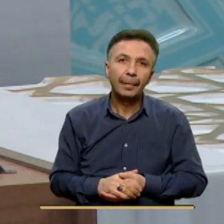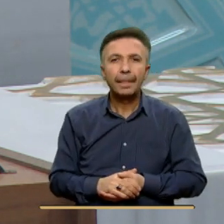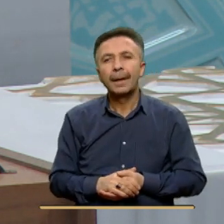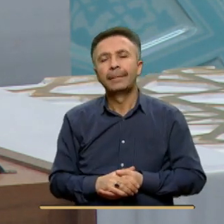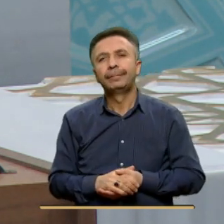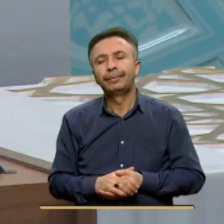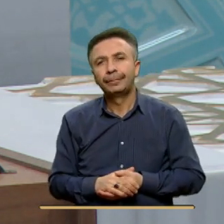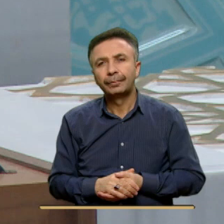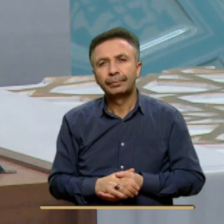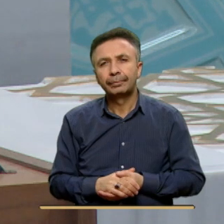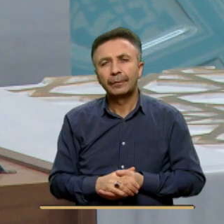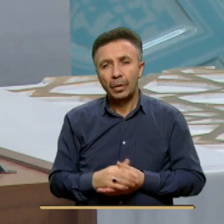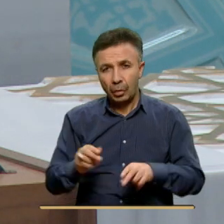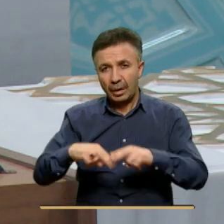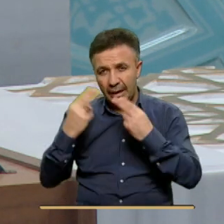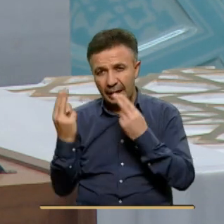hakku. O gün